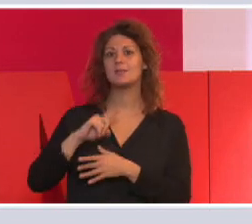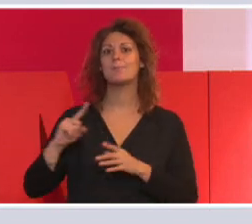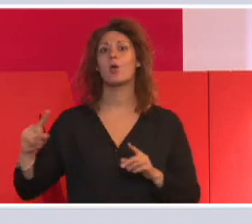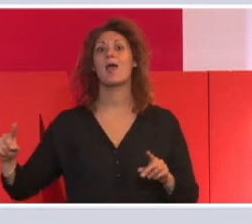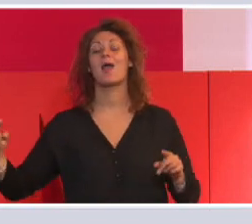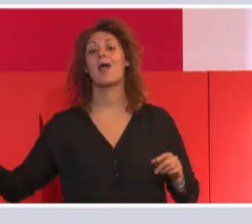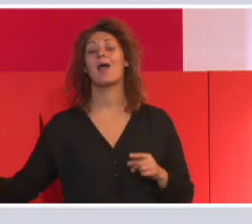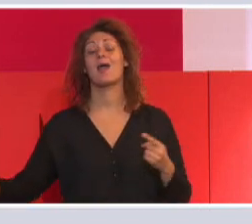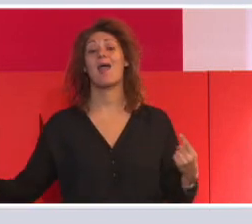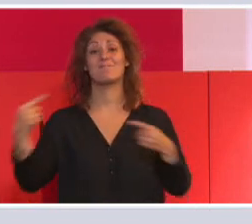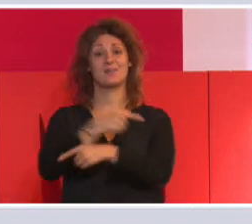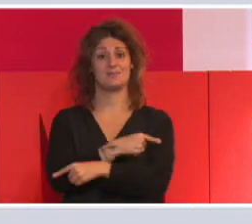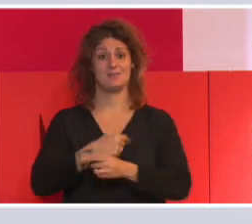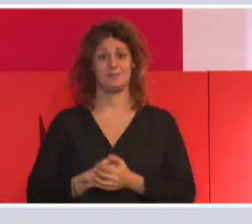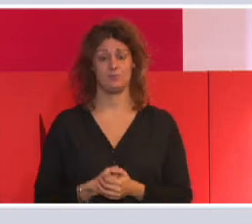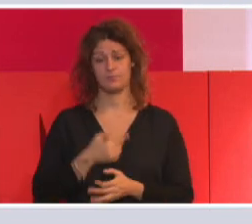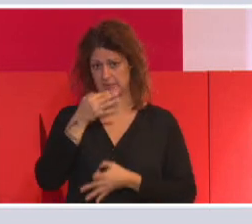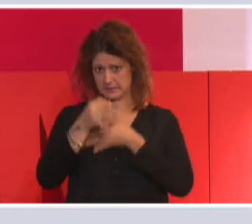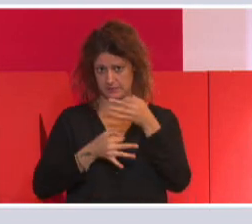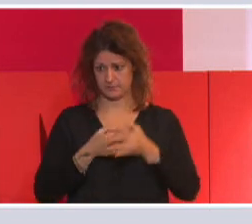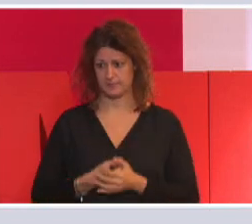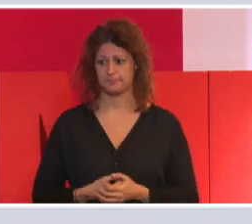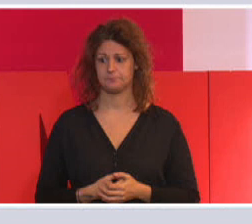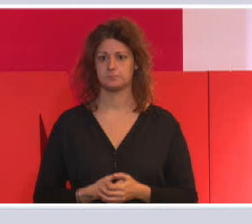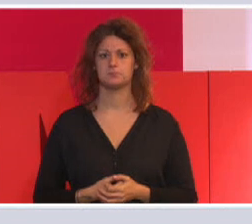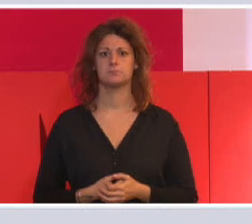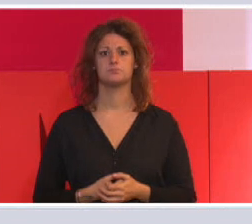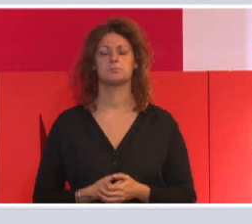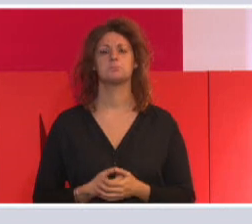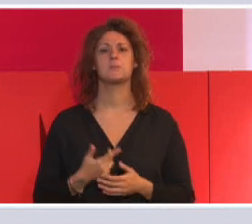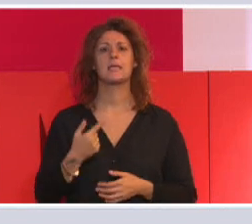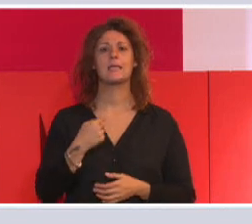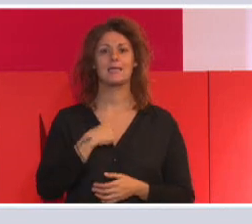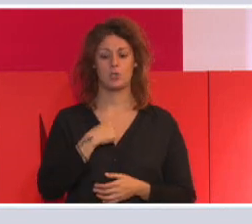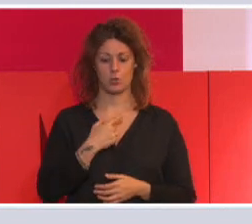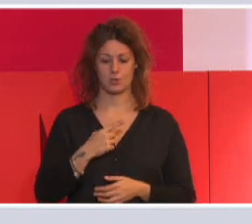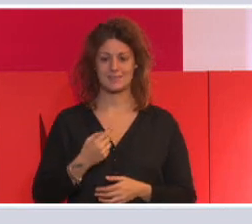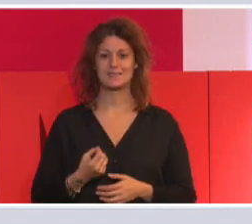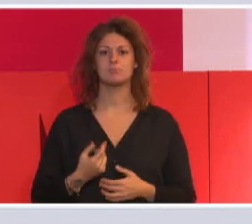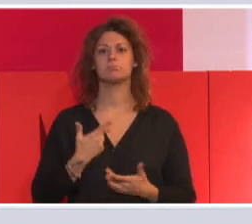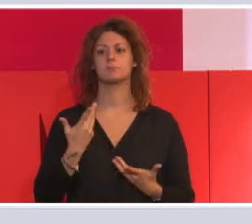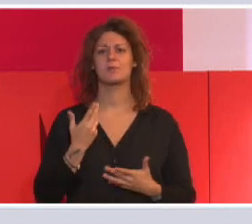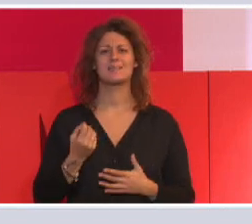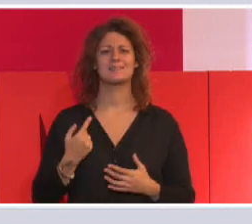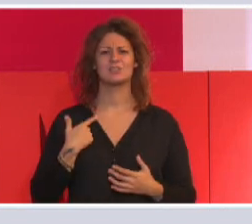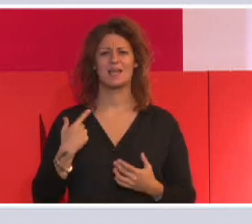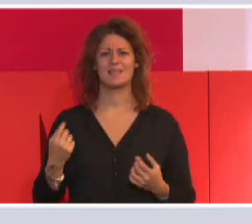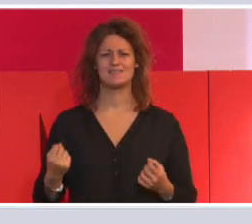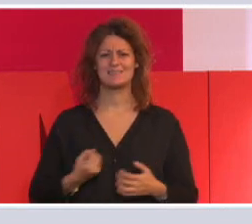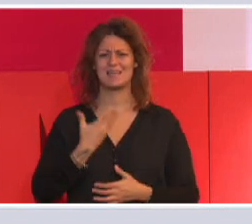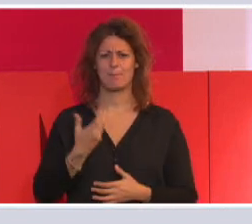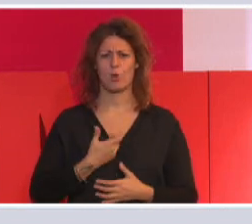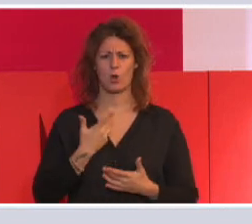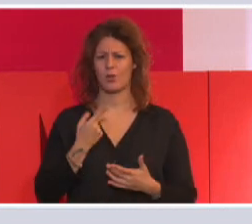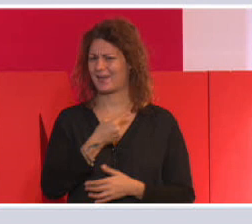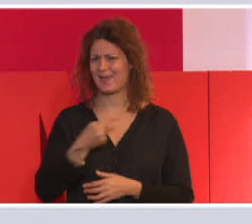in grado effettivamente di scoppiare uno stimolo di per se stesso negativo immaginiamo un forte suono il dolore quindi